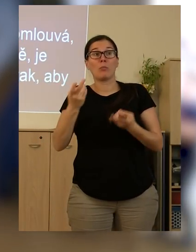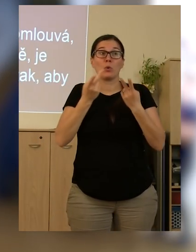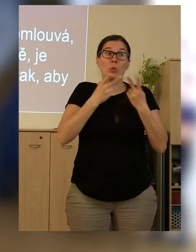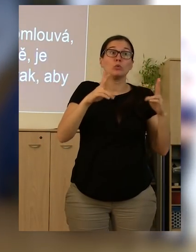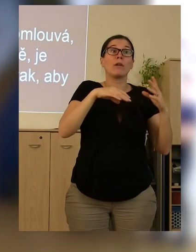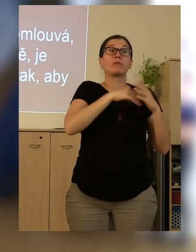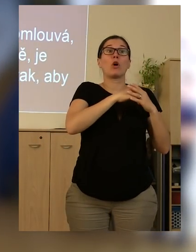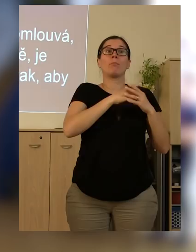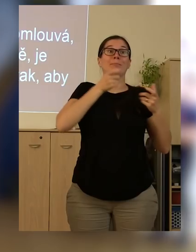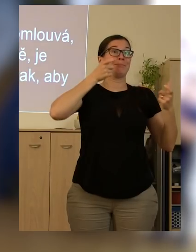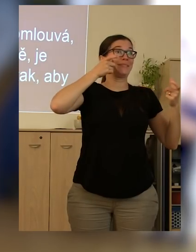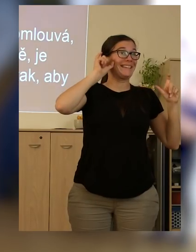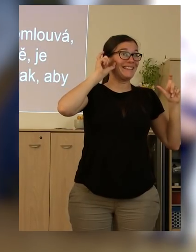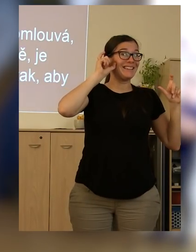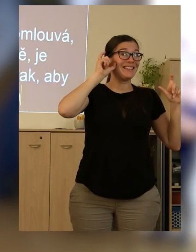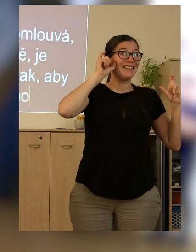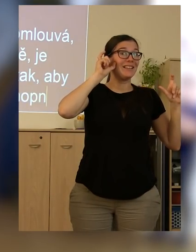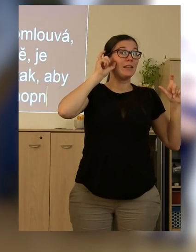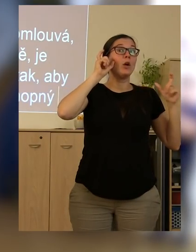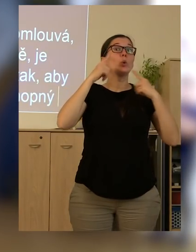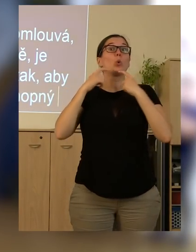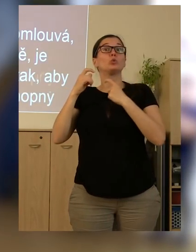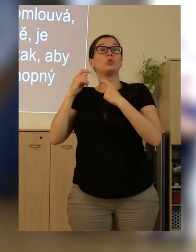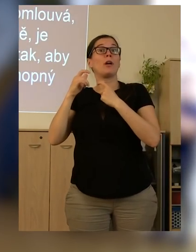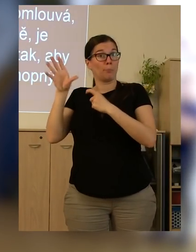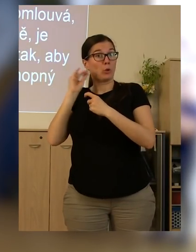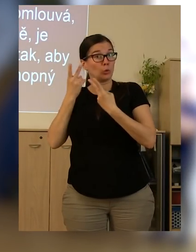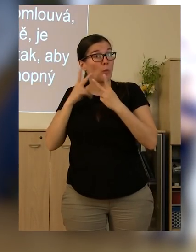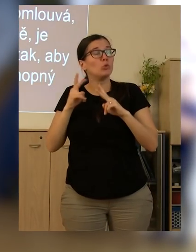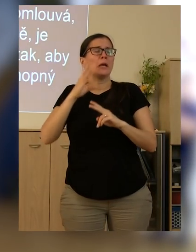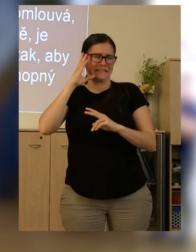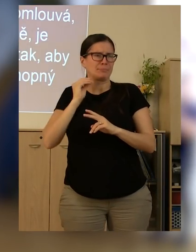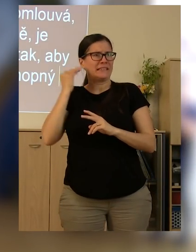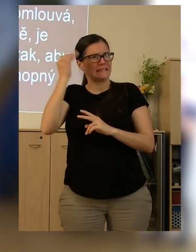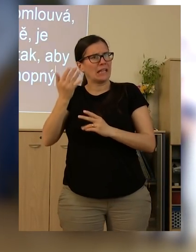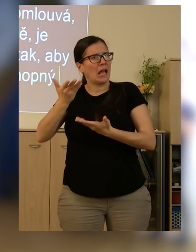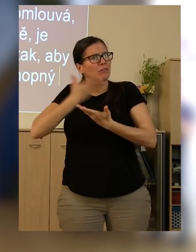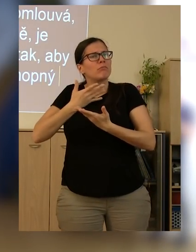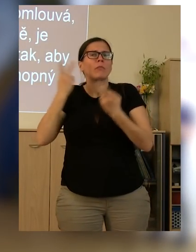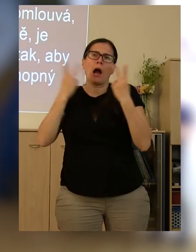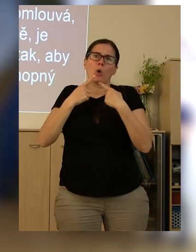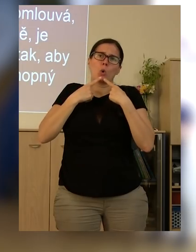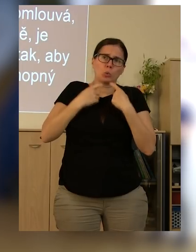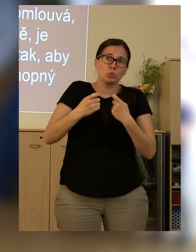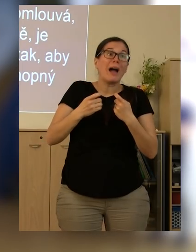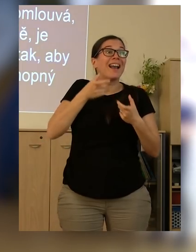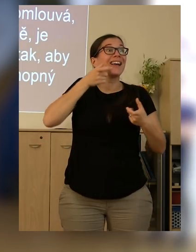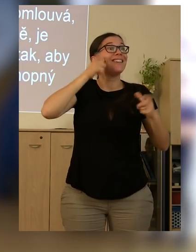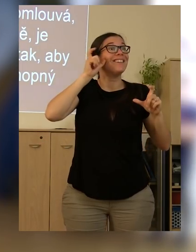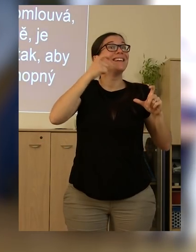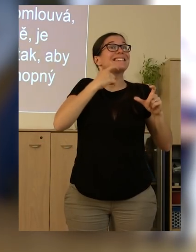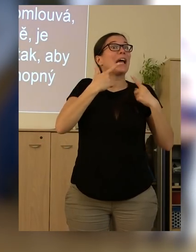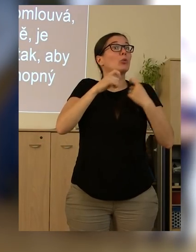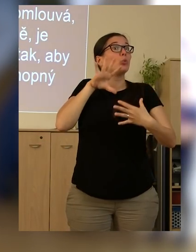v tělým stavu, než jenom při spánku? Já si myslím, že to je hrozně jako dobrá otázka, kterou kladete,